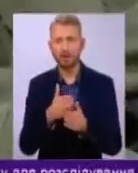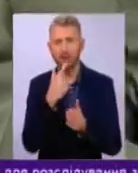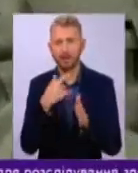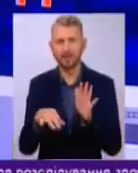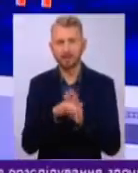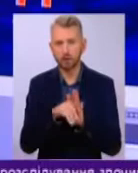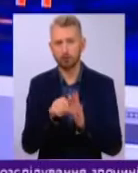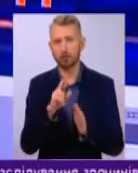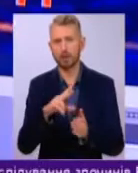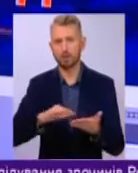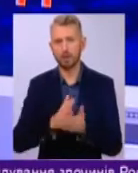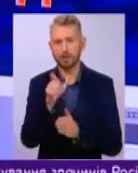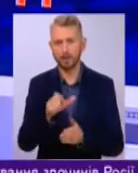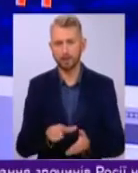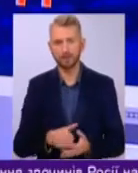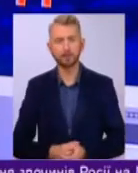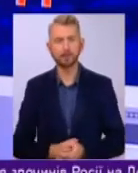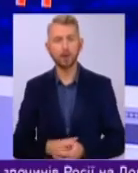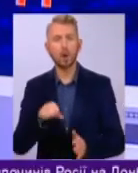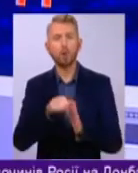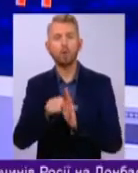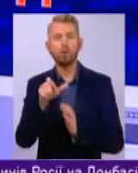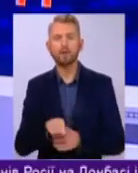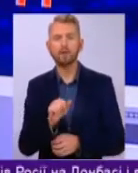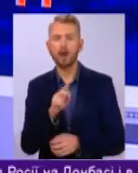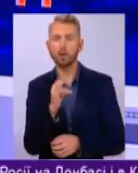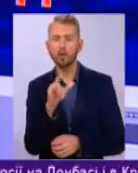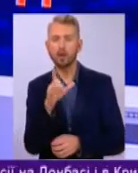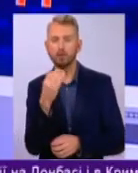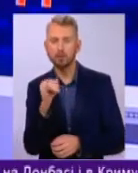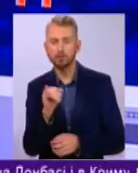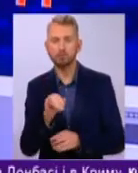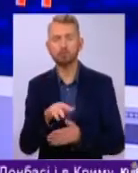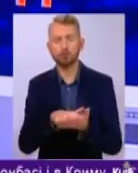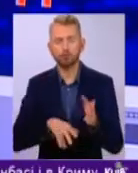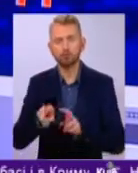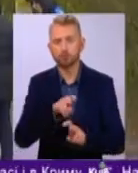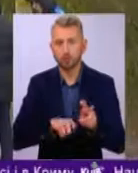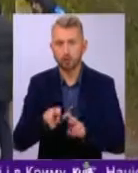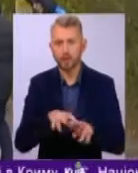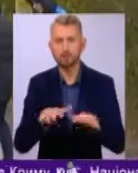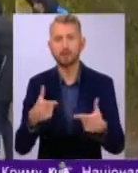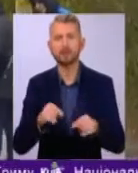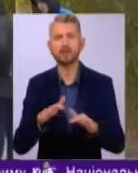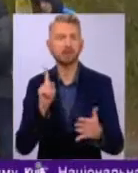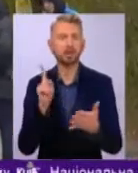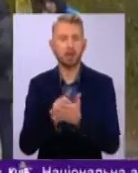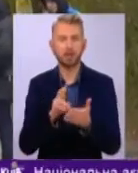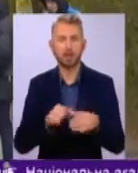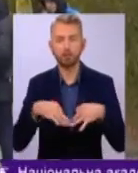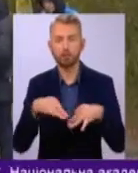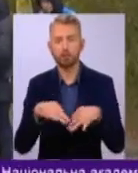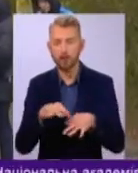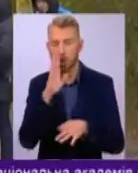як політика. Убивця Аміни Окуєвої продовжують шукати правоохоронці. З місця, де стався напад на автомобіль, опівдні